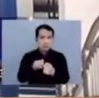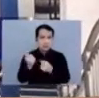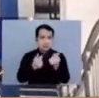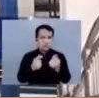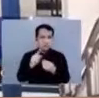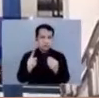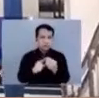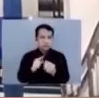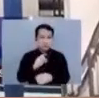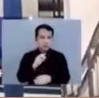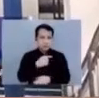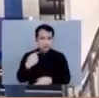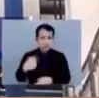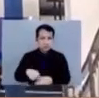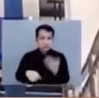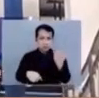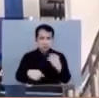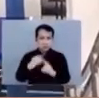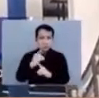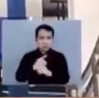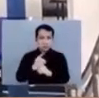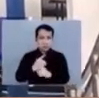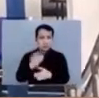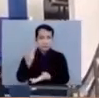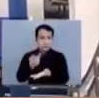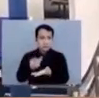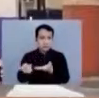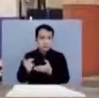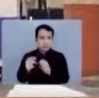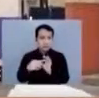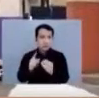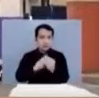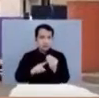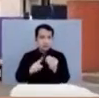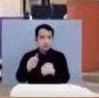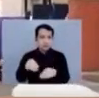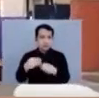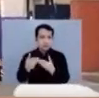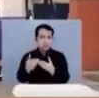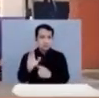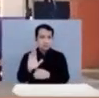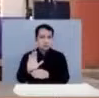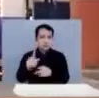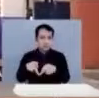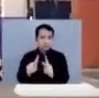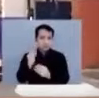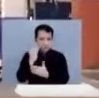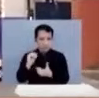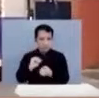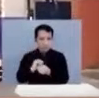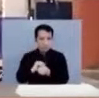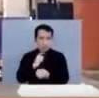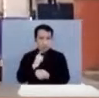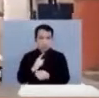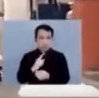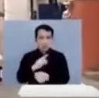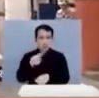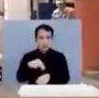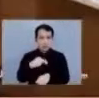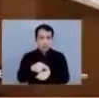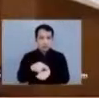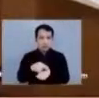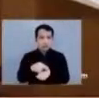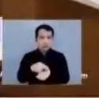Chino noon pang Disyembre. Biguro kasi ang mga ito na magbigay ng kaukulang permit, kabilang na ang National Security